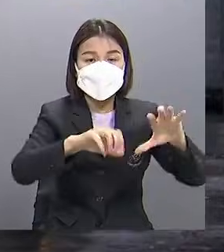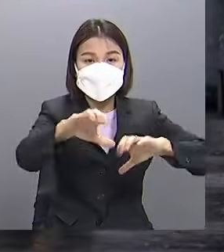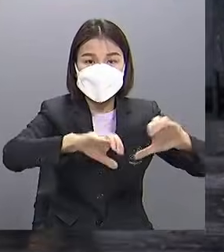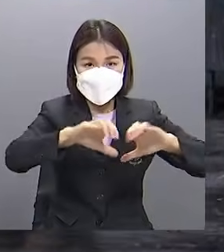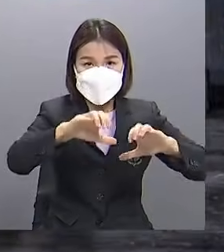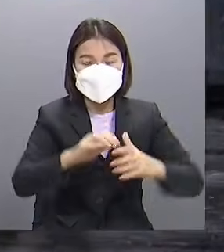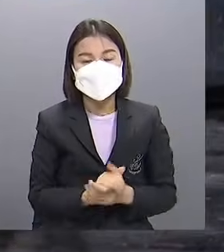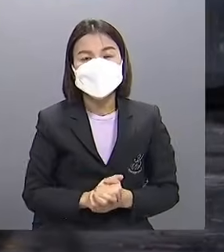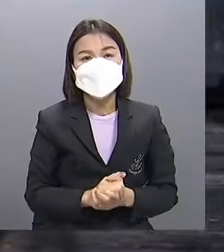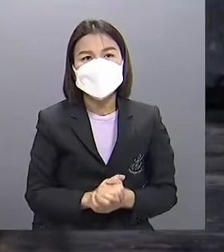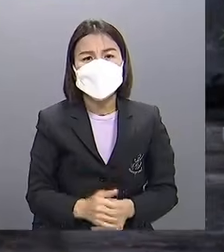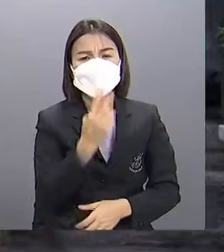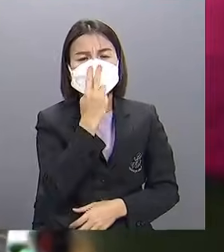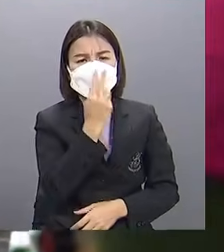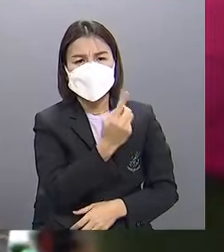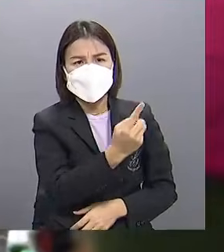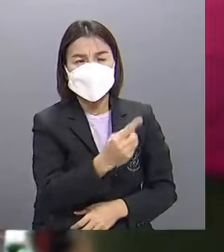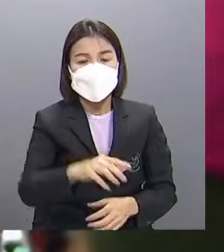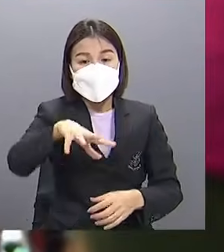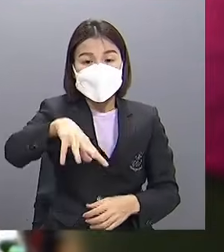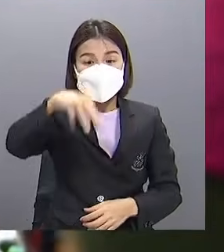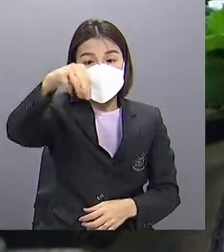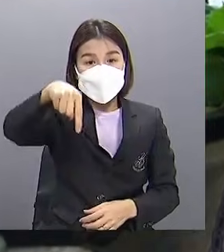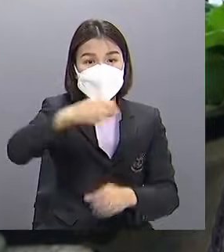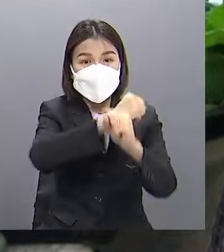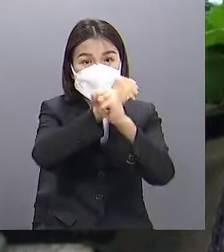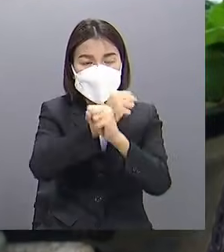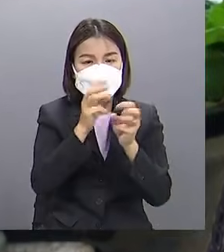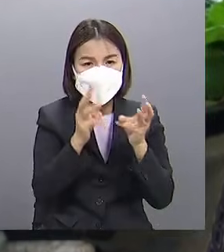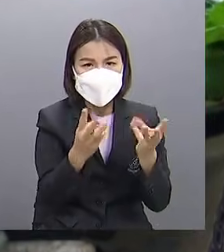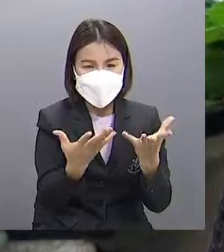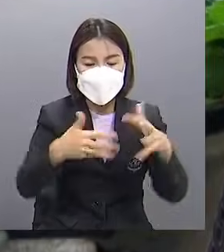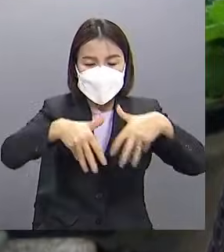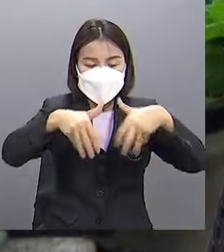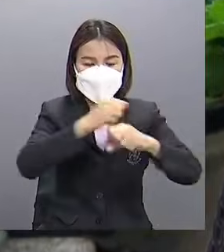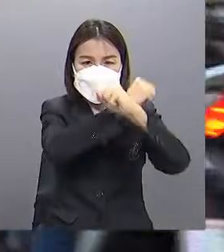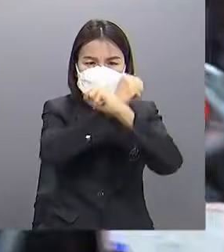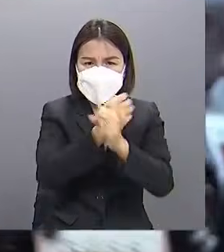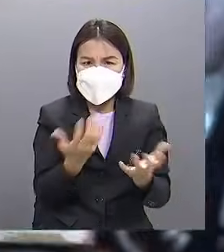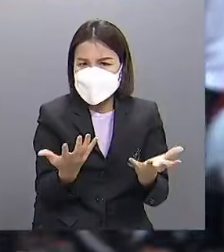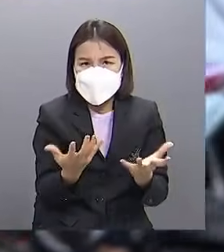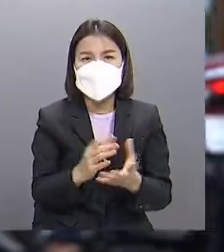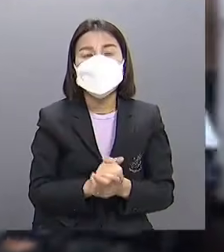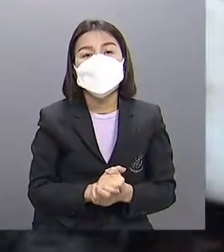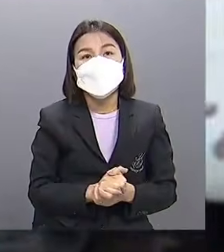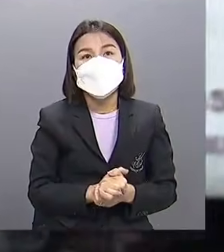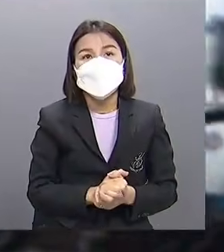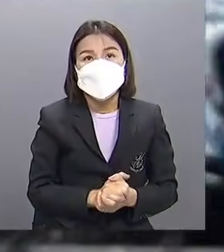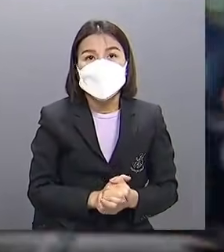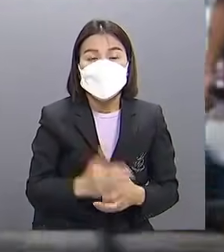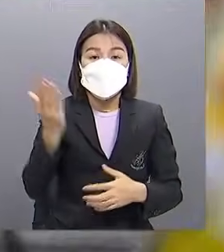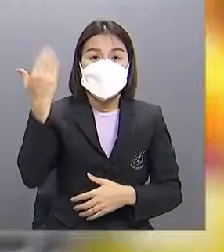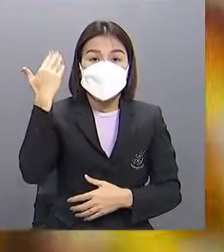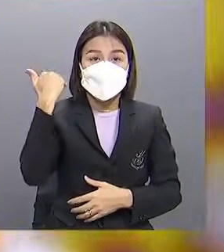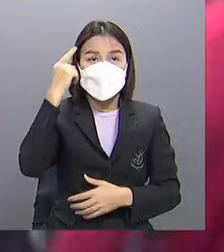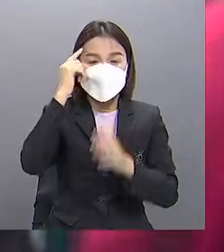ะป้องกันในเมืองได้อย่างไรอ่ะในตำบลได้อย่างไรในชุมชนได้อย่างไรครับสถานการณ์ไม่สอดอ่ะเมื่อก่อนเราเป็นห่วงเรื่องแรงงาน